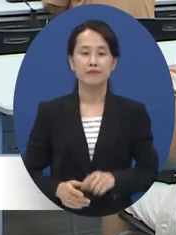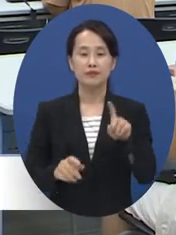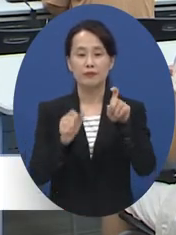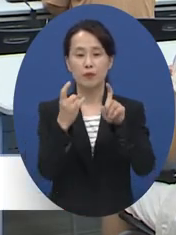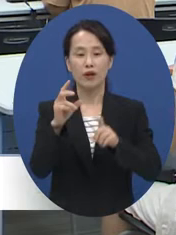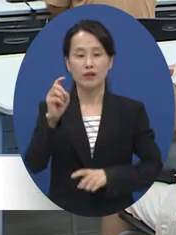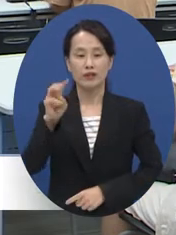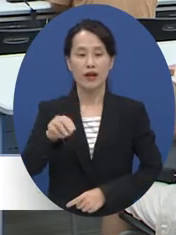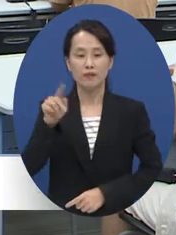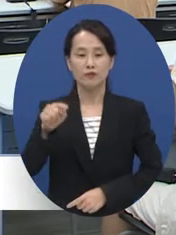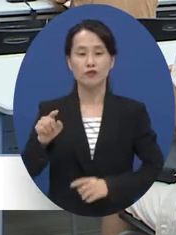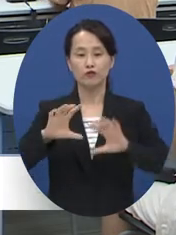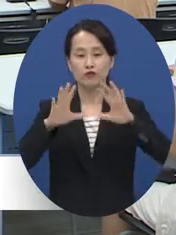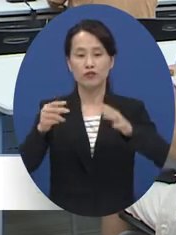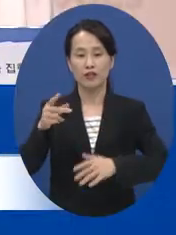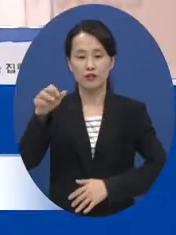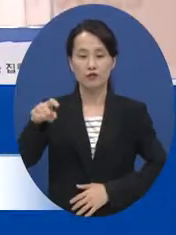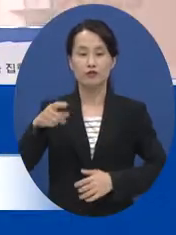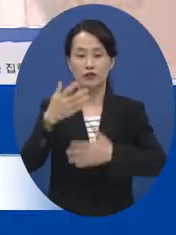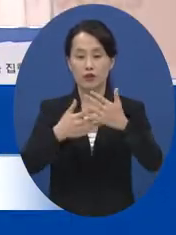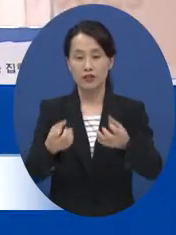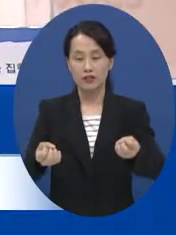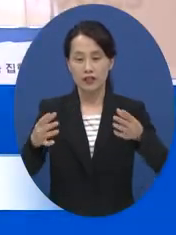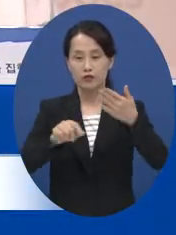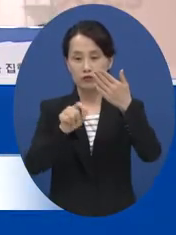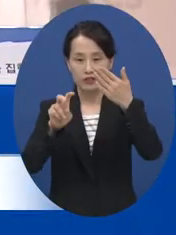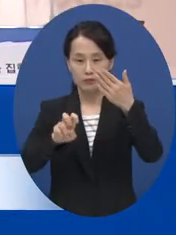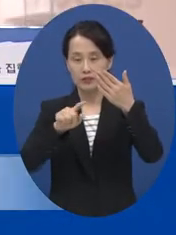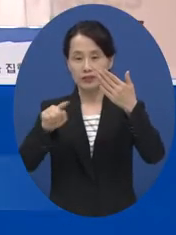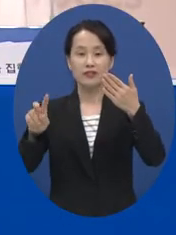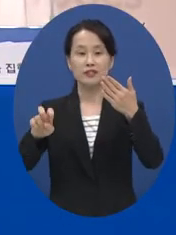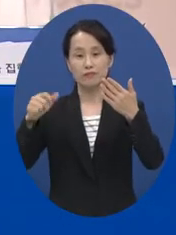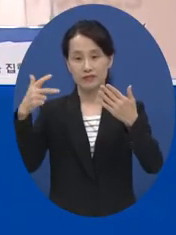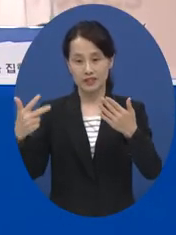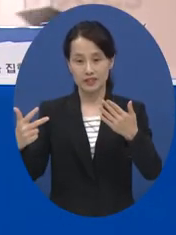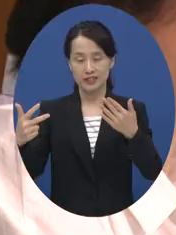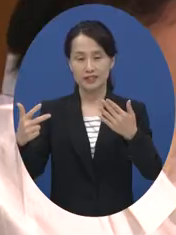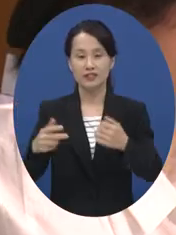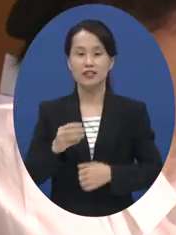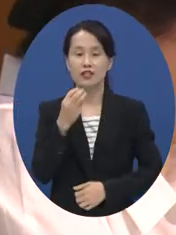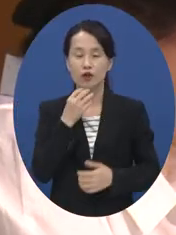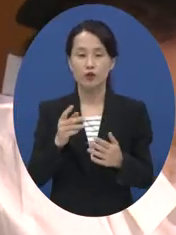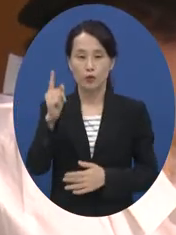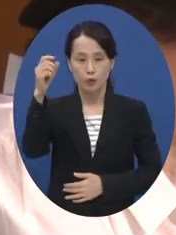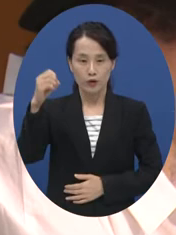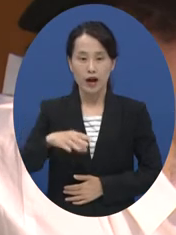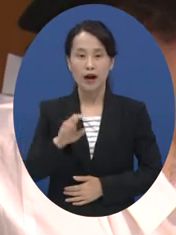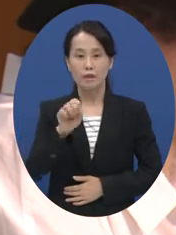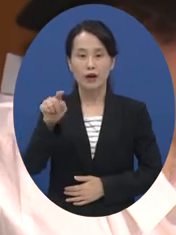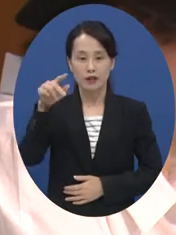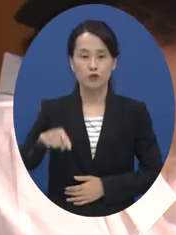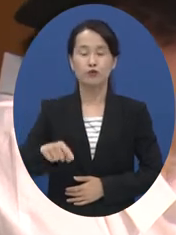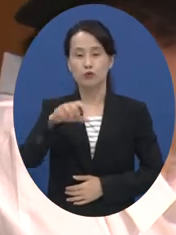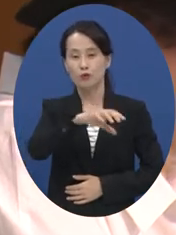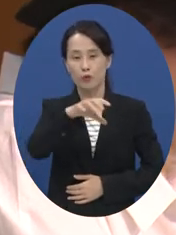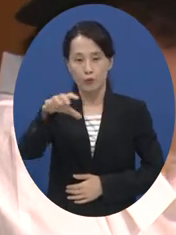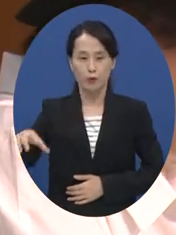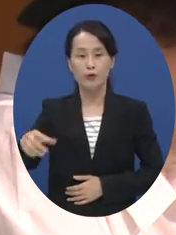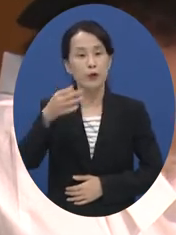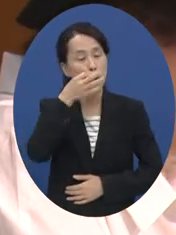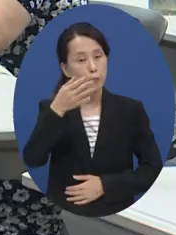제11회 DMZ 국제 다큐멘터리 영화제가 오는 9월 20일부터 27일까지 경기도 고양시와 파주시 일대에서